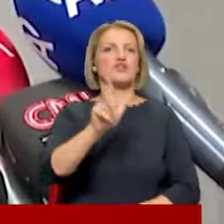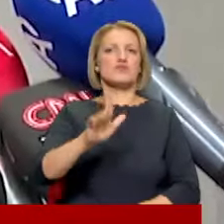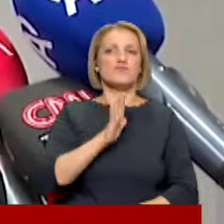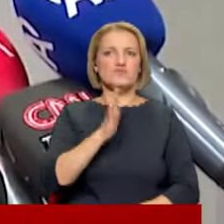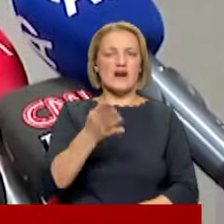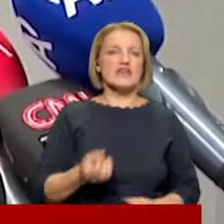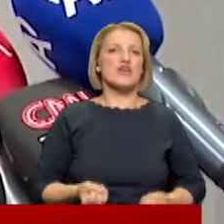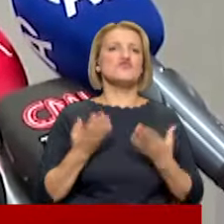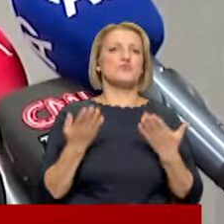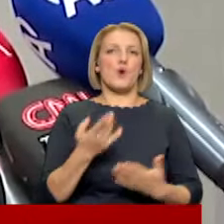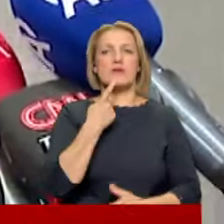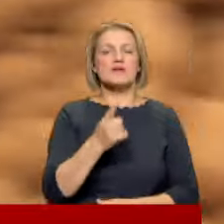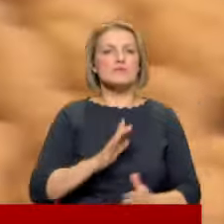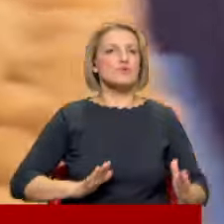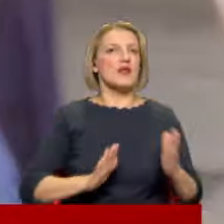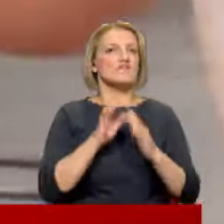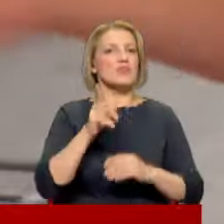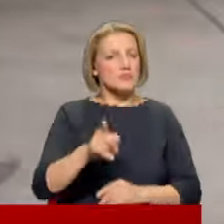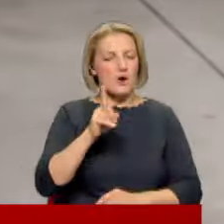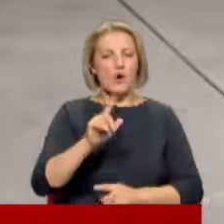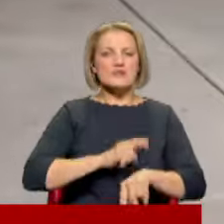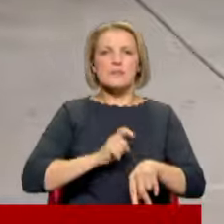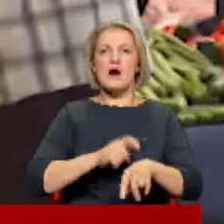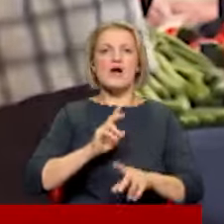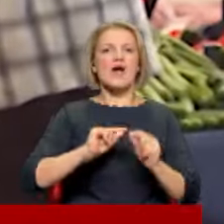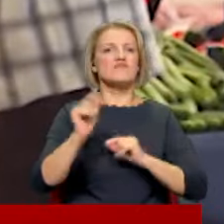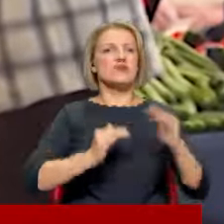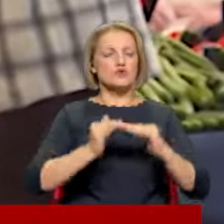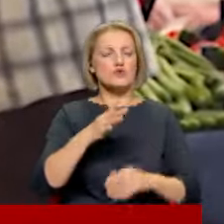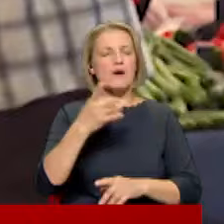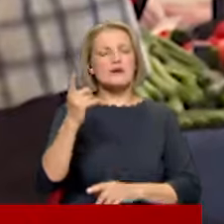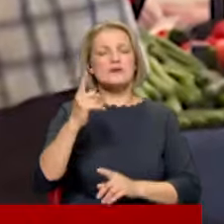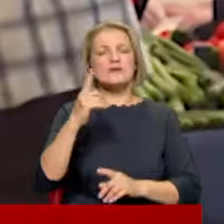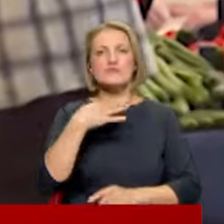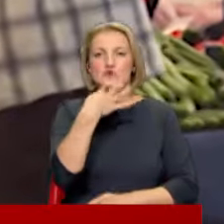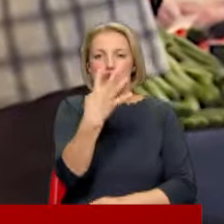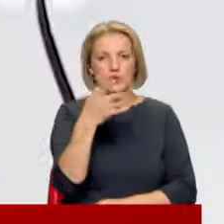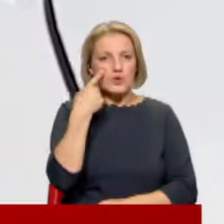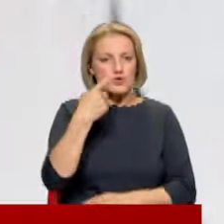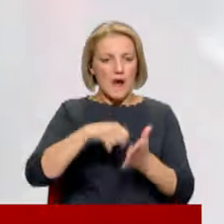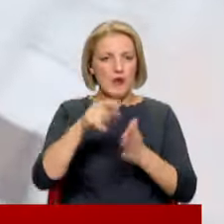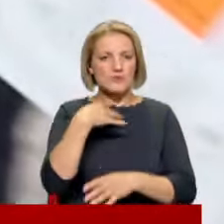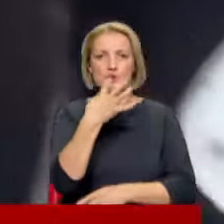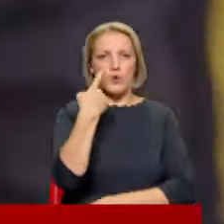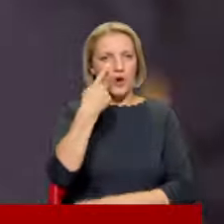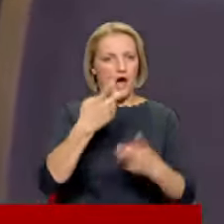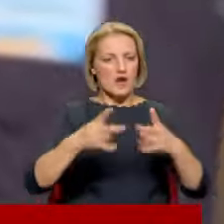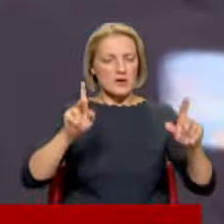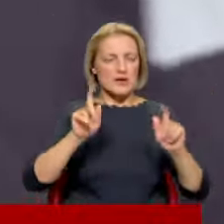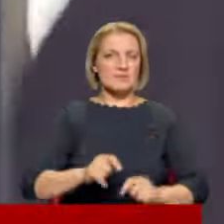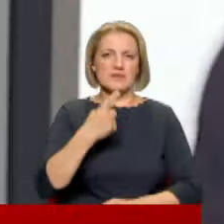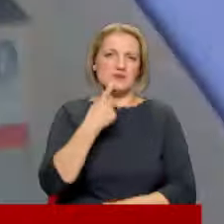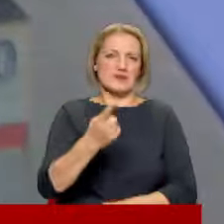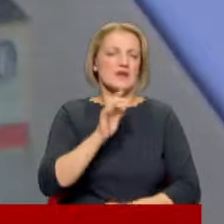var, yetişmiyor dedi. Muhalefet o zaman enflasyonu 4'ünde ama doğru açıklayın derken TÜİK Başkanı'nın